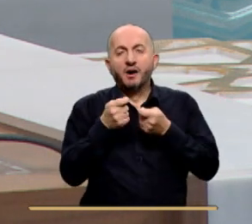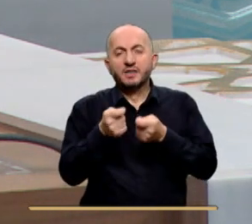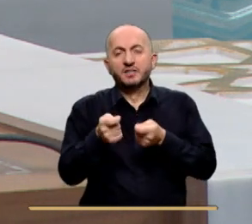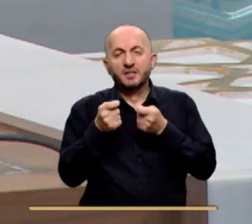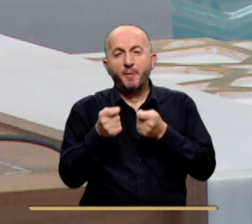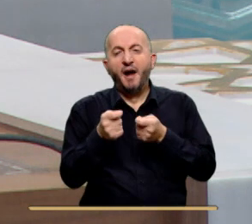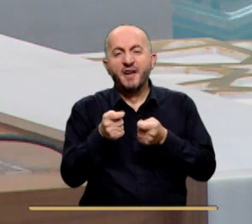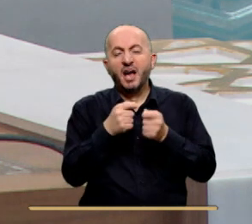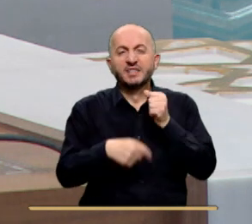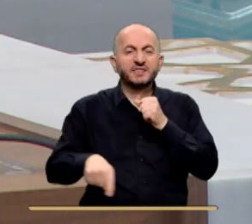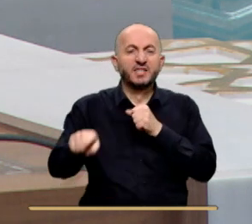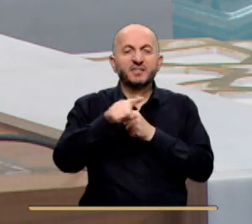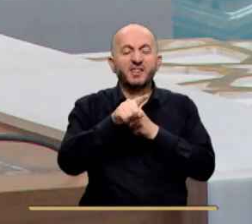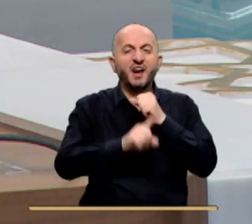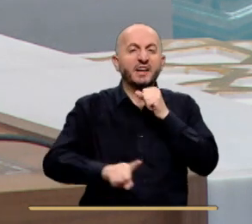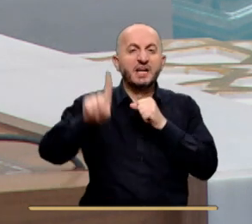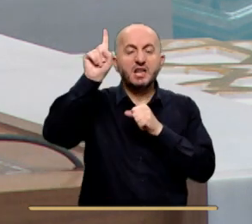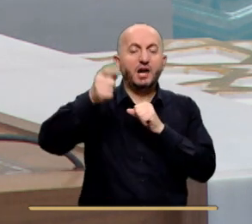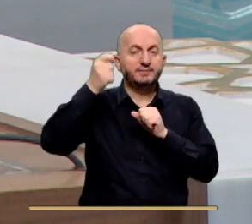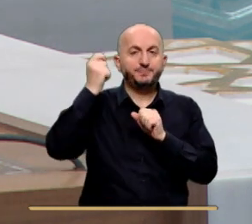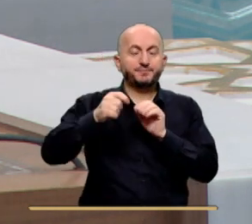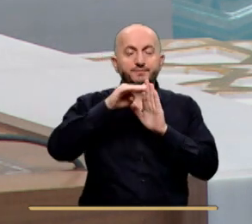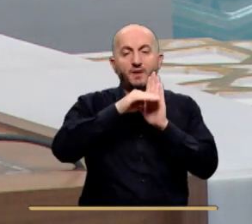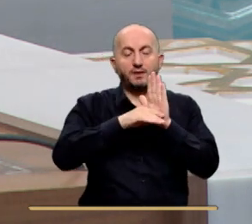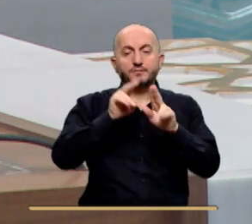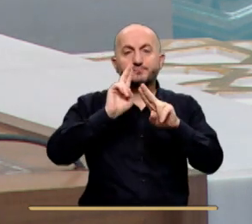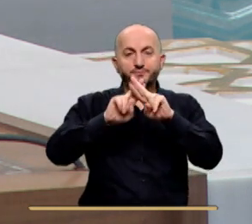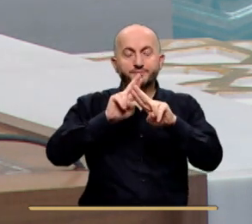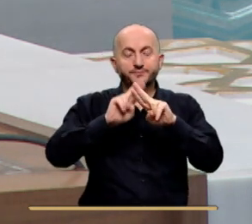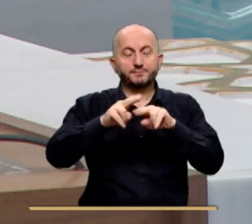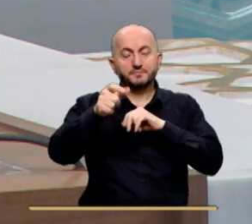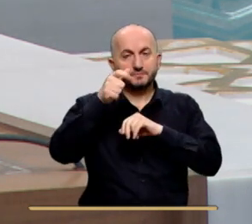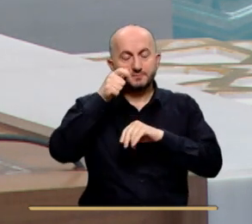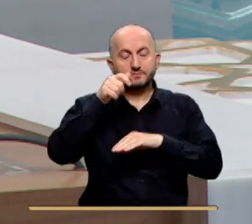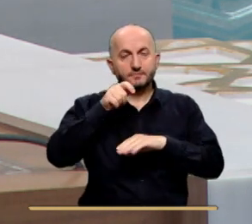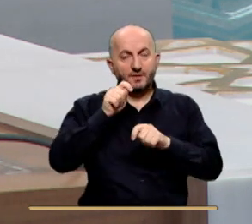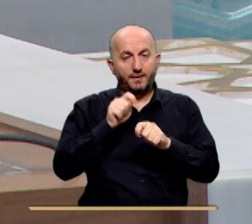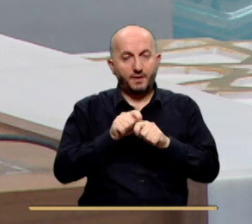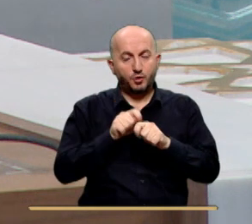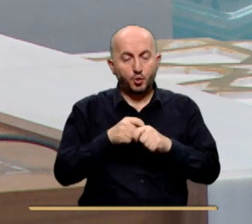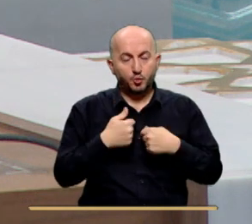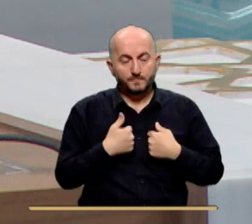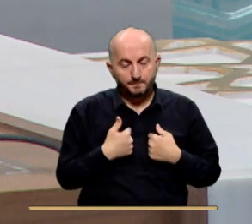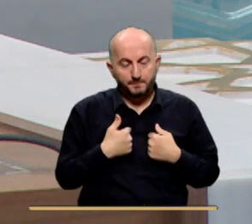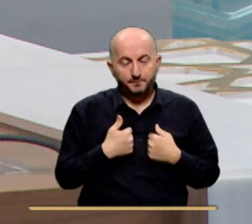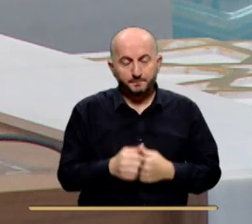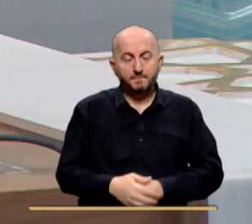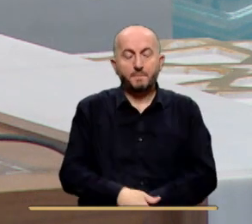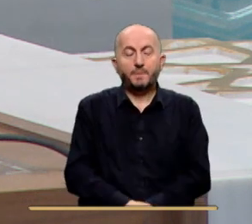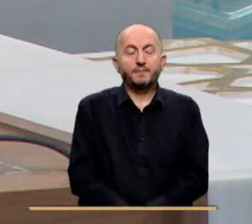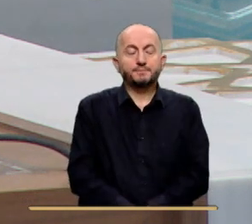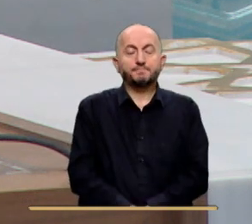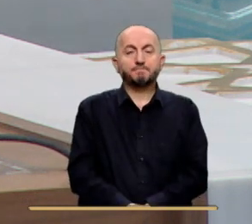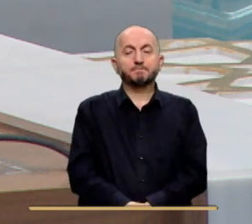eğitmeye, sizlere ilahi hakikatleri öğretmeye dikkat ediyorum. Yani innemâ